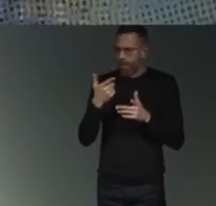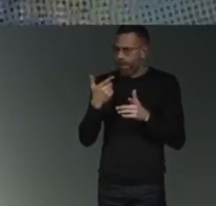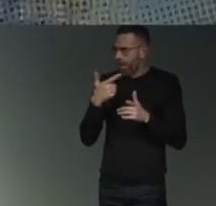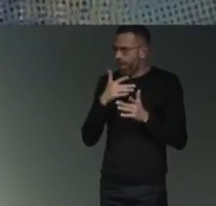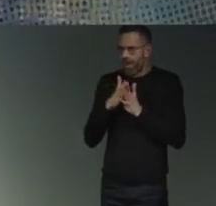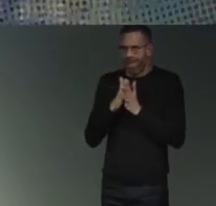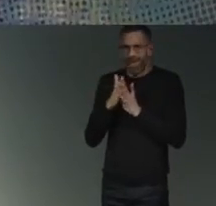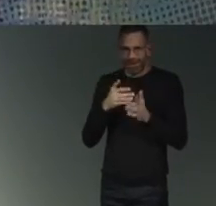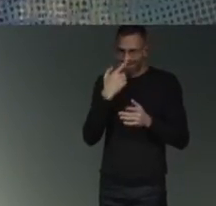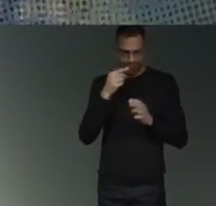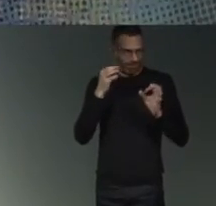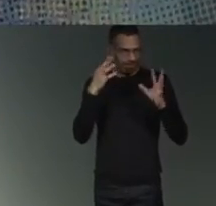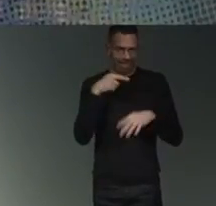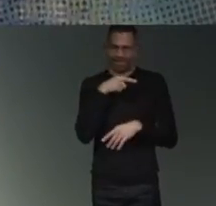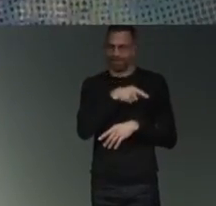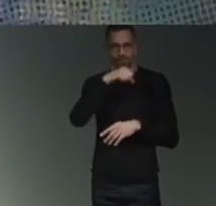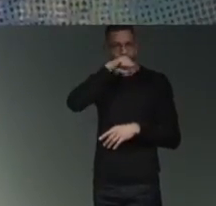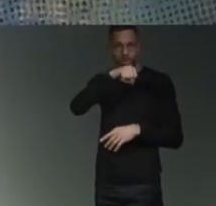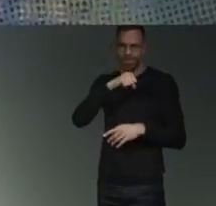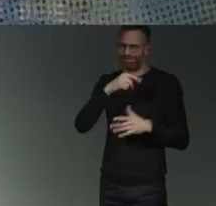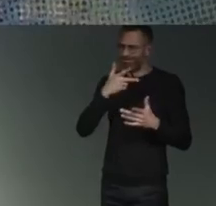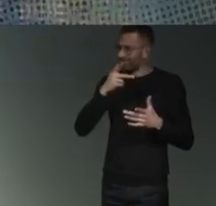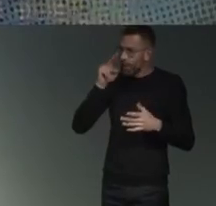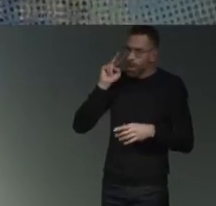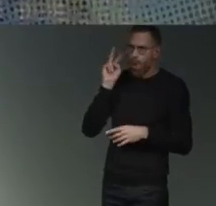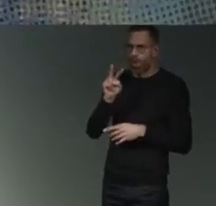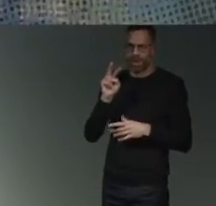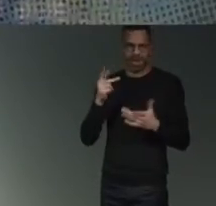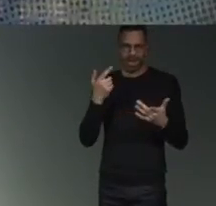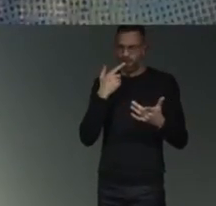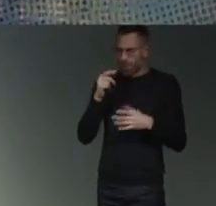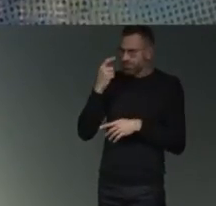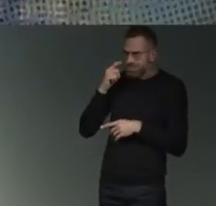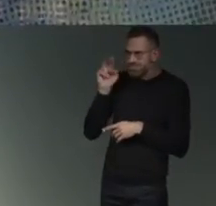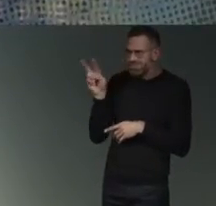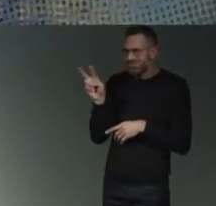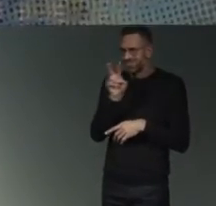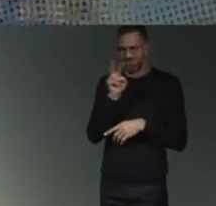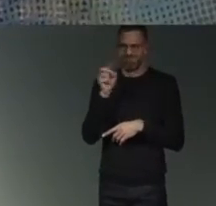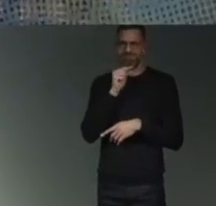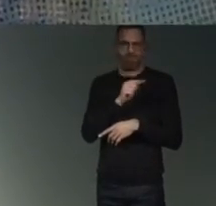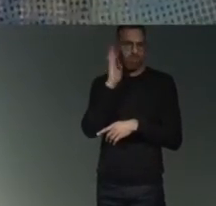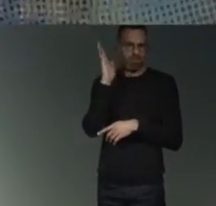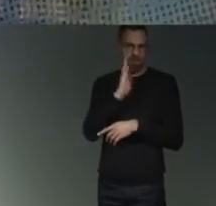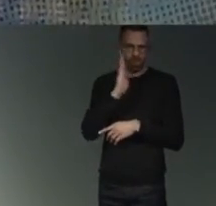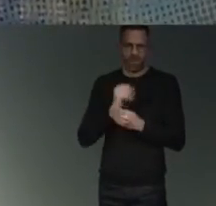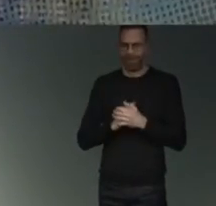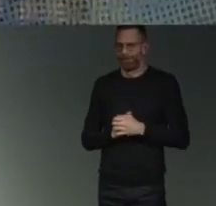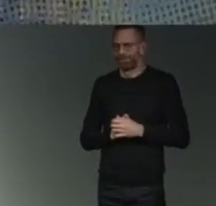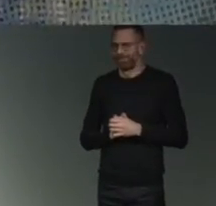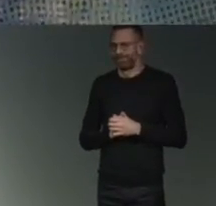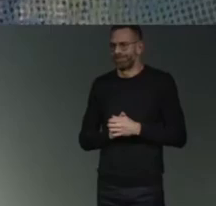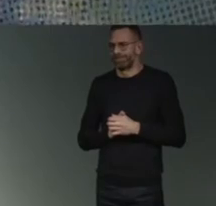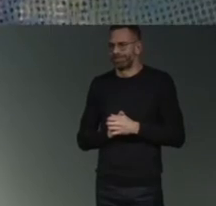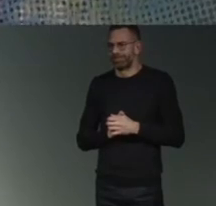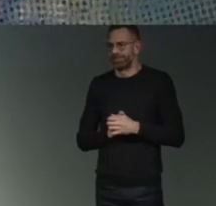sent qu'il fait partie de ces personnes qui tirent un grand enrichissement de l'observation de ce qu'il y a autour d'eux.